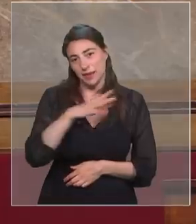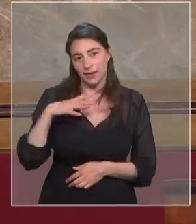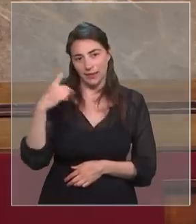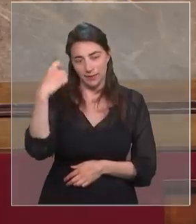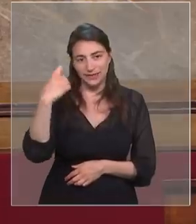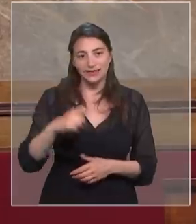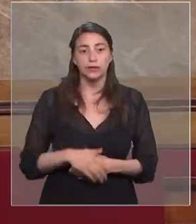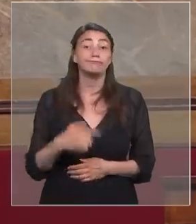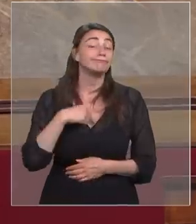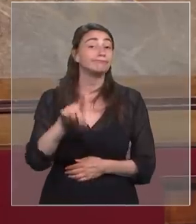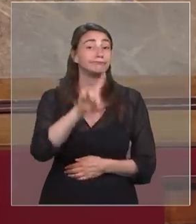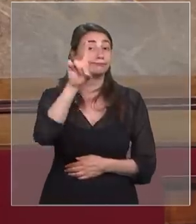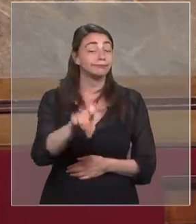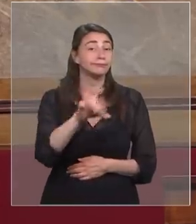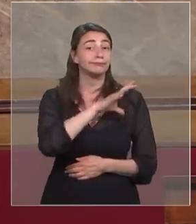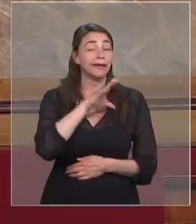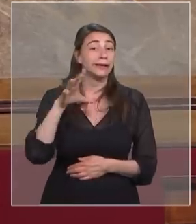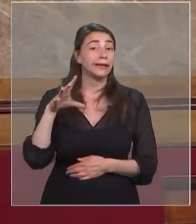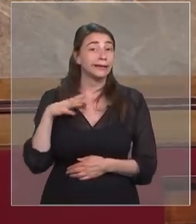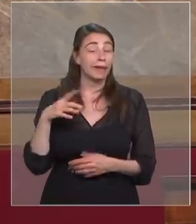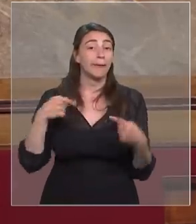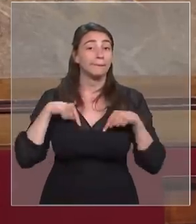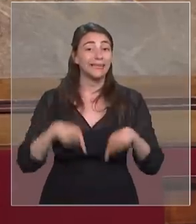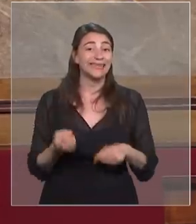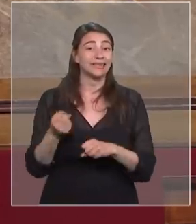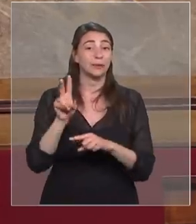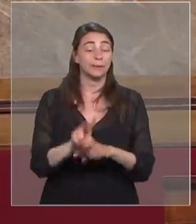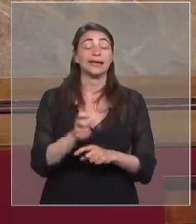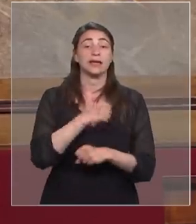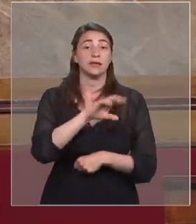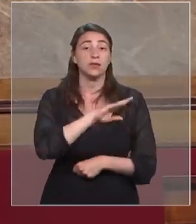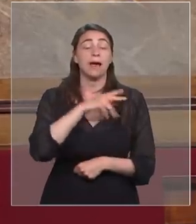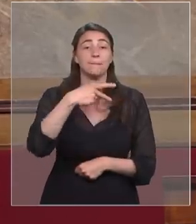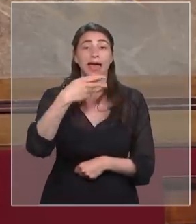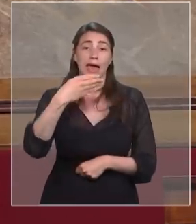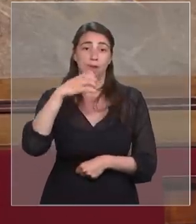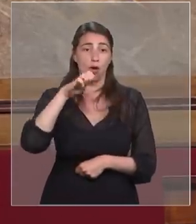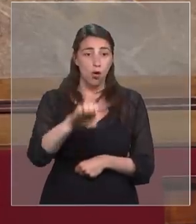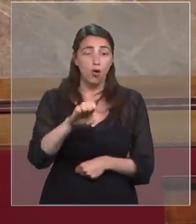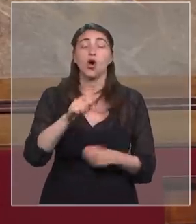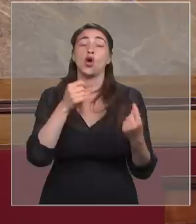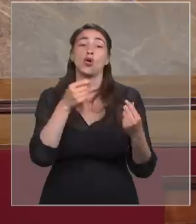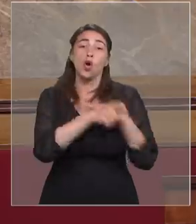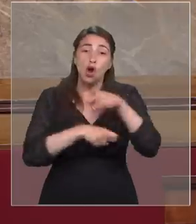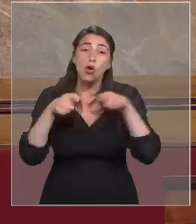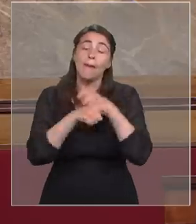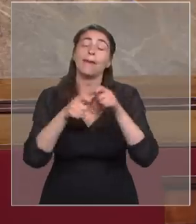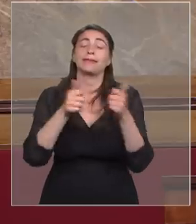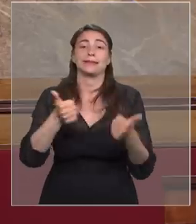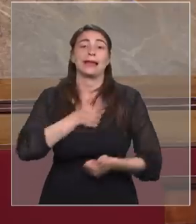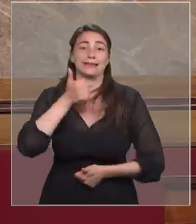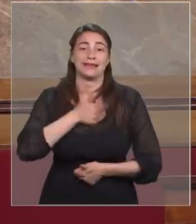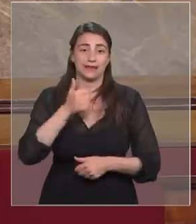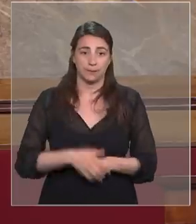Ma question s'adresse à Madame la Ministre déléguée chargée des PME, du commerce, de l'artisanat et du tourisme, Olivia Grégoire. La tenue de la